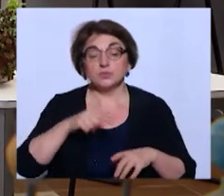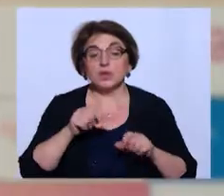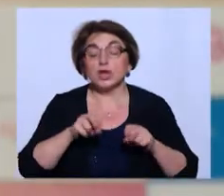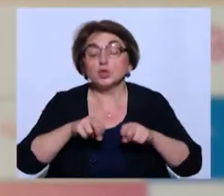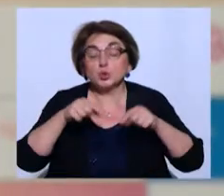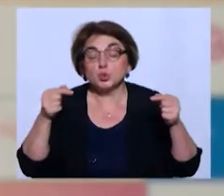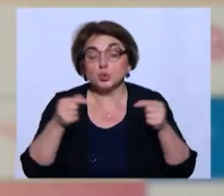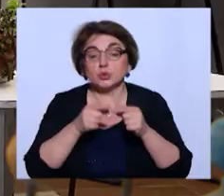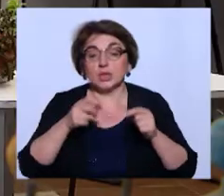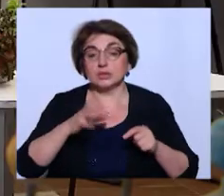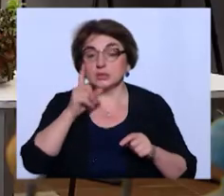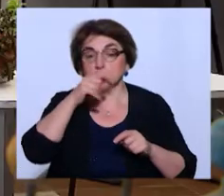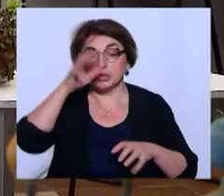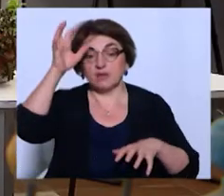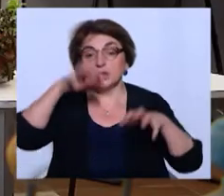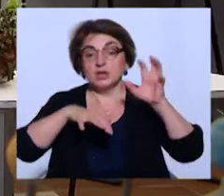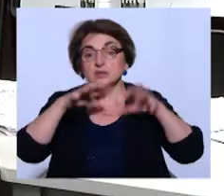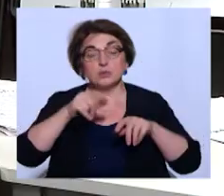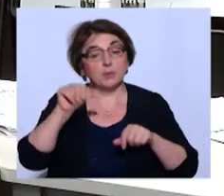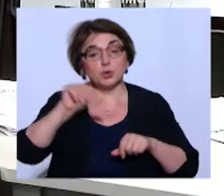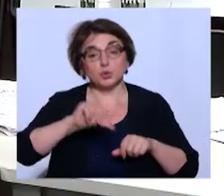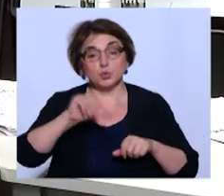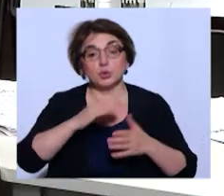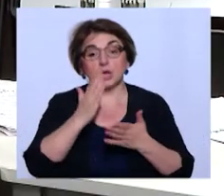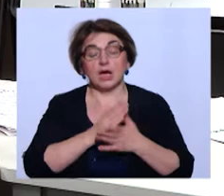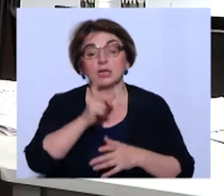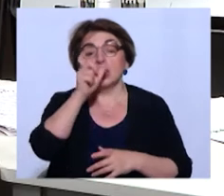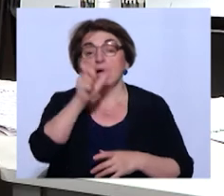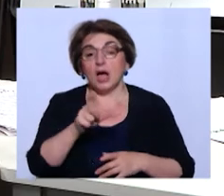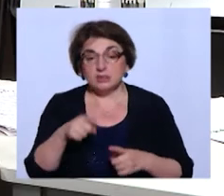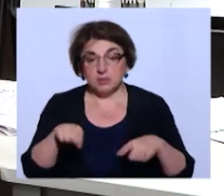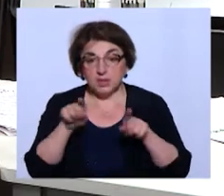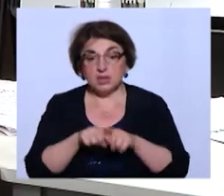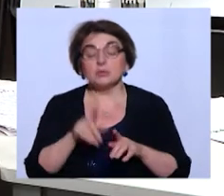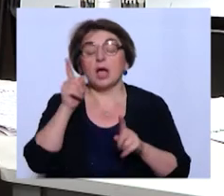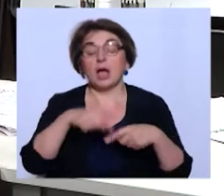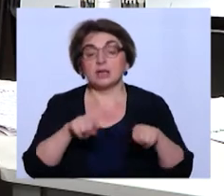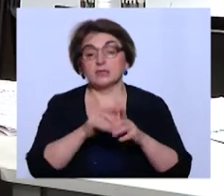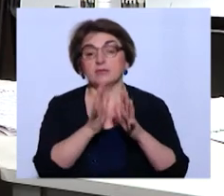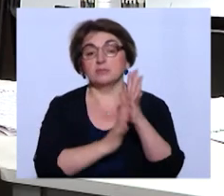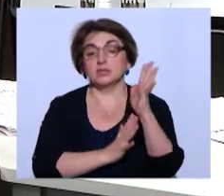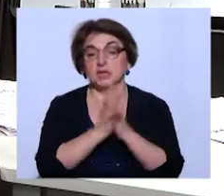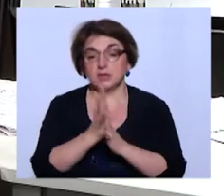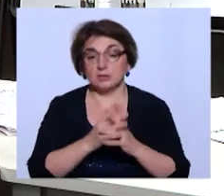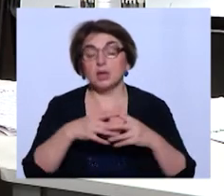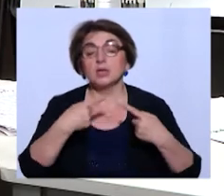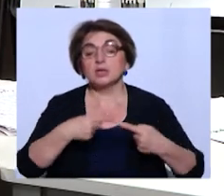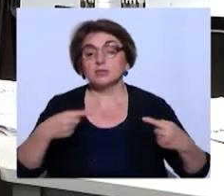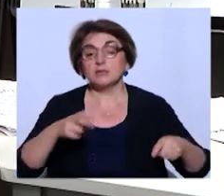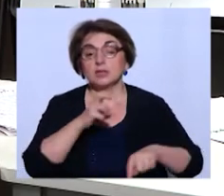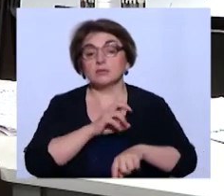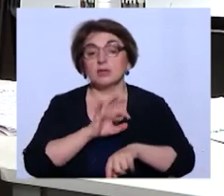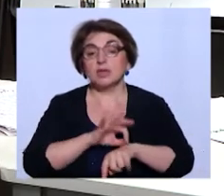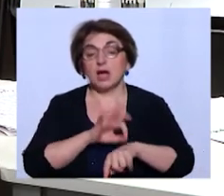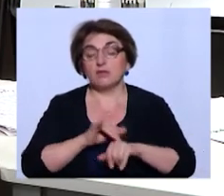ახდენს დედამიწის საფარზე, მცენარეები და ადამიანებიც კი ზარალდებიან და რიგი დაავადებები ვითარდება და